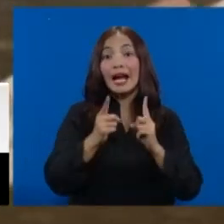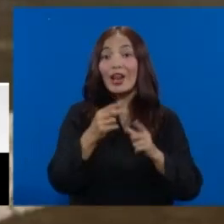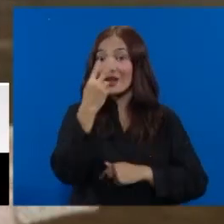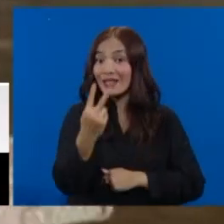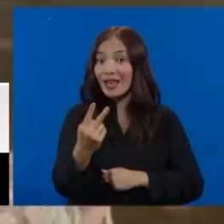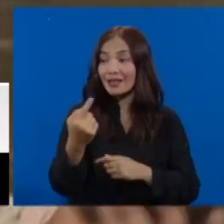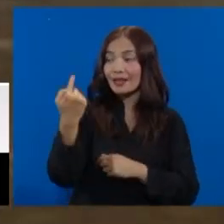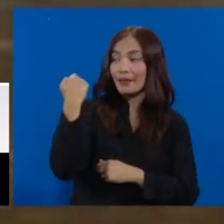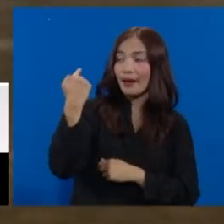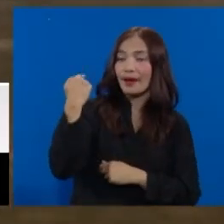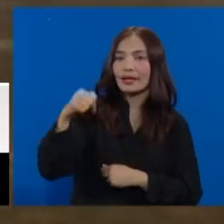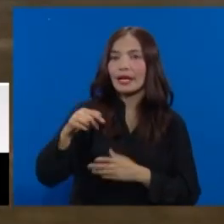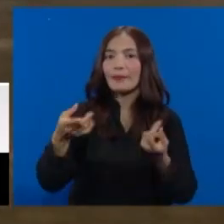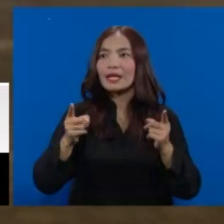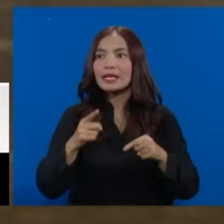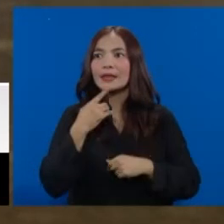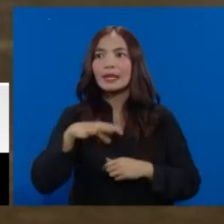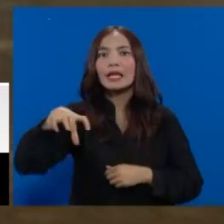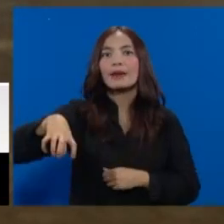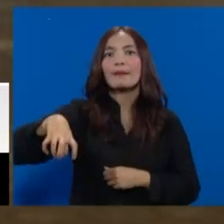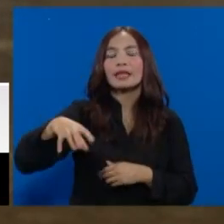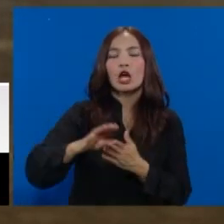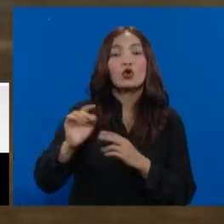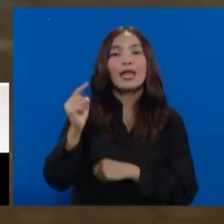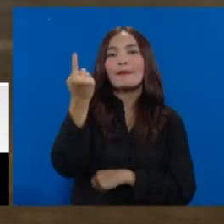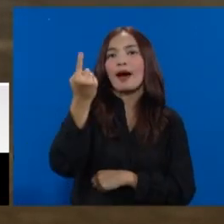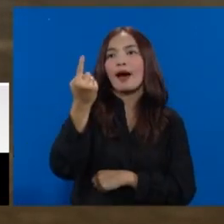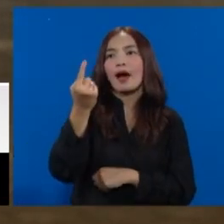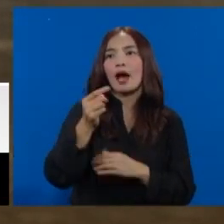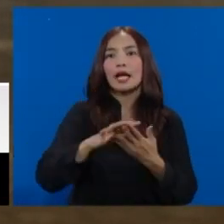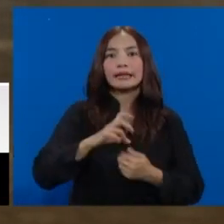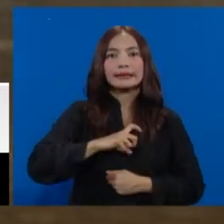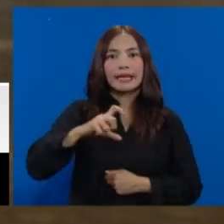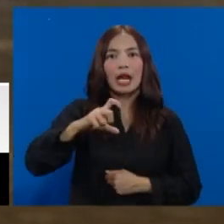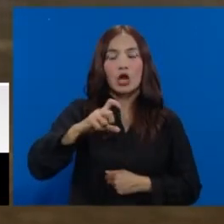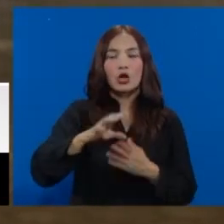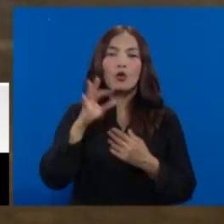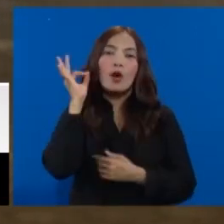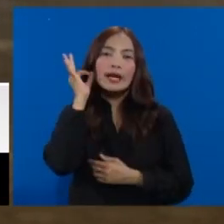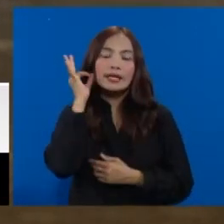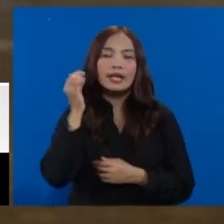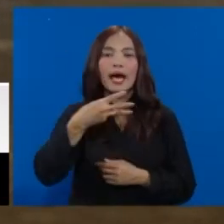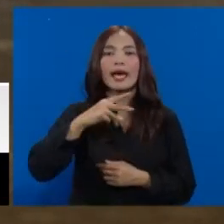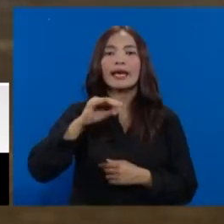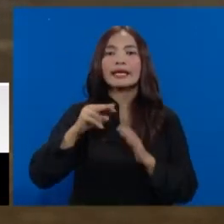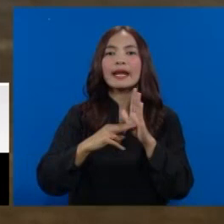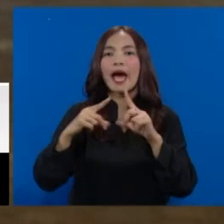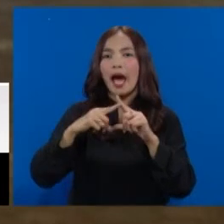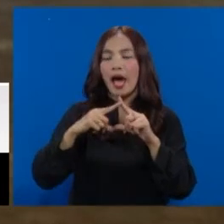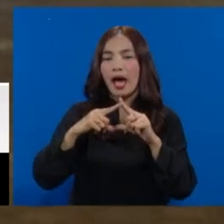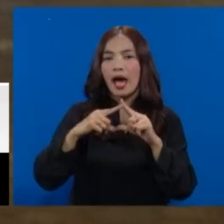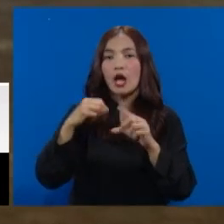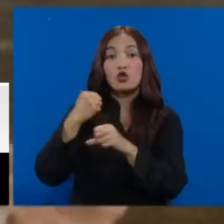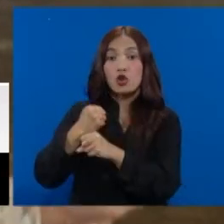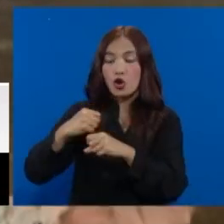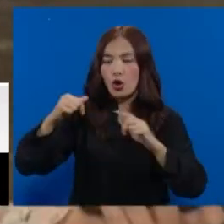di belakang saya ini merupakan area utama tempat dari calon mempelai wanita Erina Sofia Gundono, di